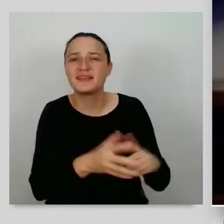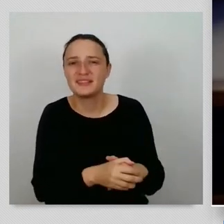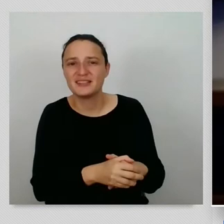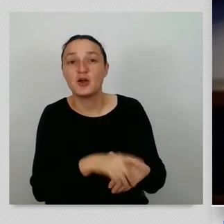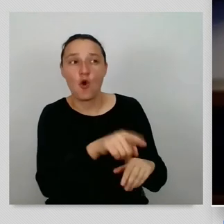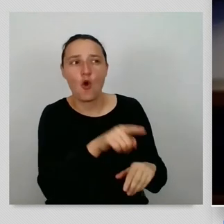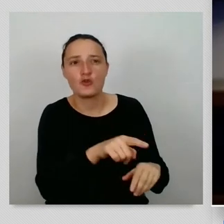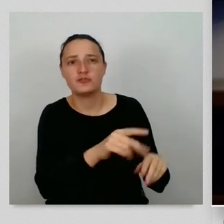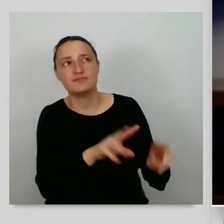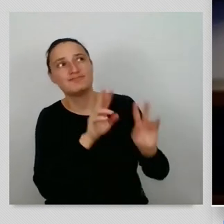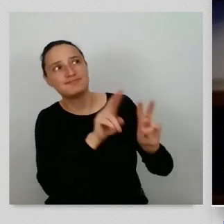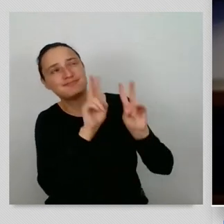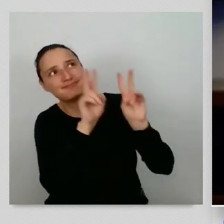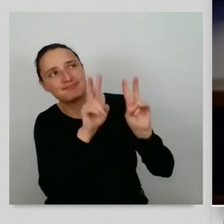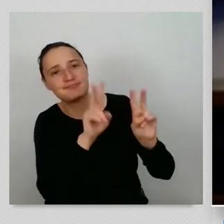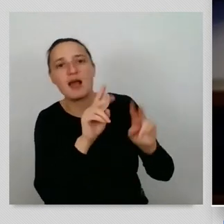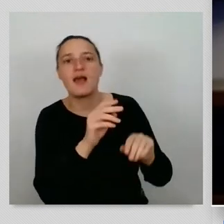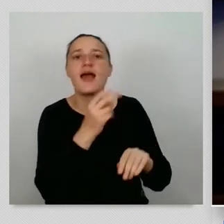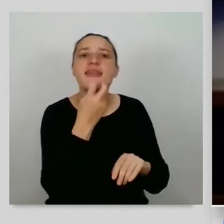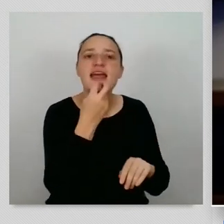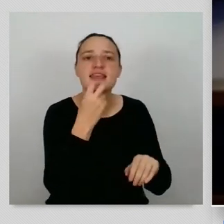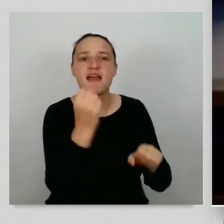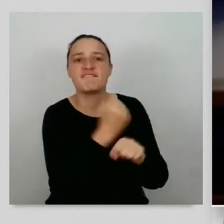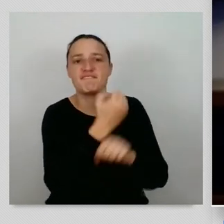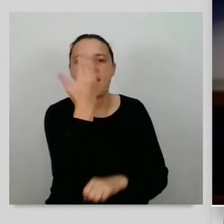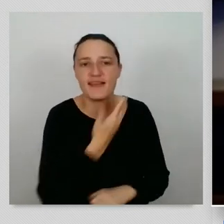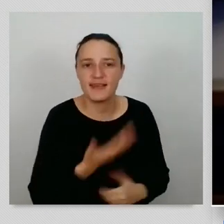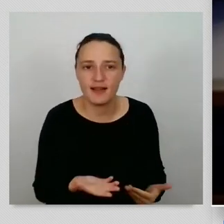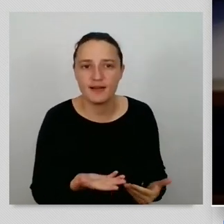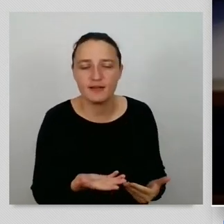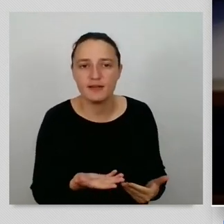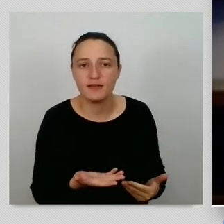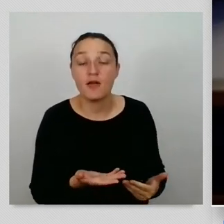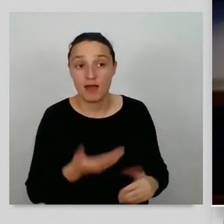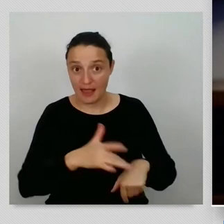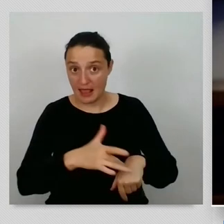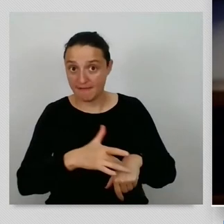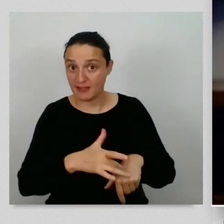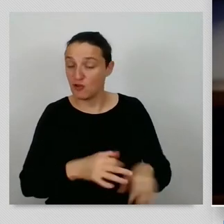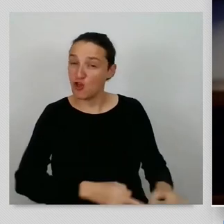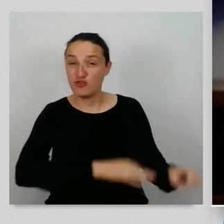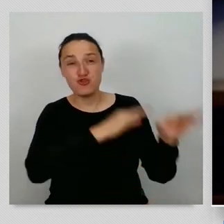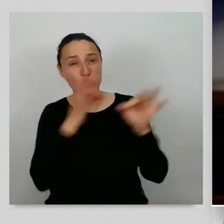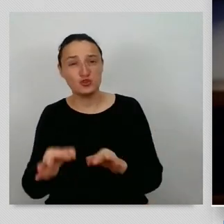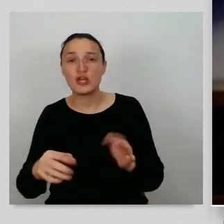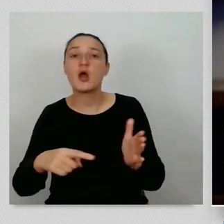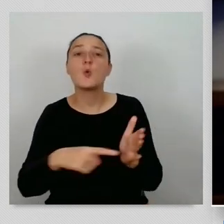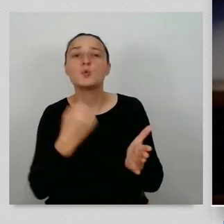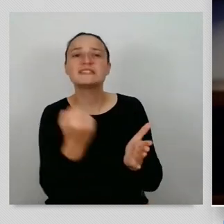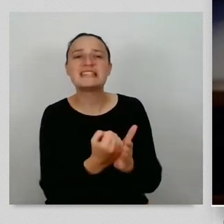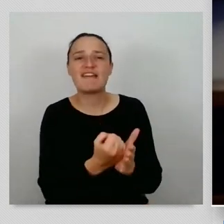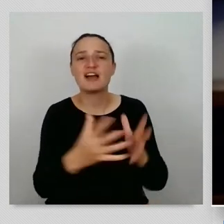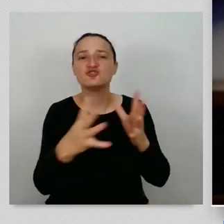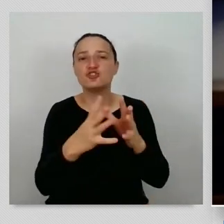czcicielami węgla i energetyki opartej na węglu. Efekt był taki, że do dzisiaj mamy słynną ustawę 10H, czyli ustawę,